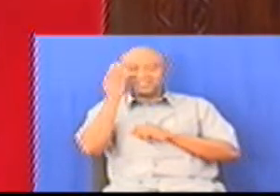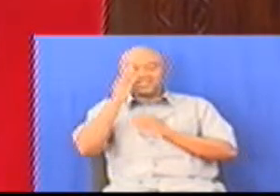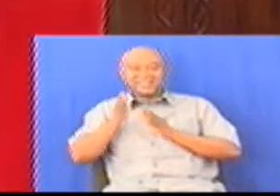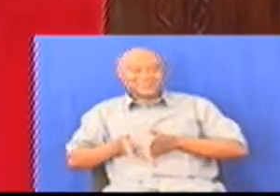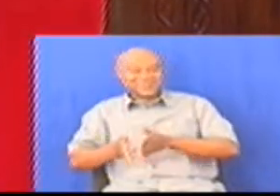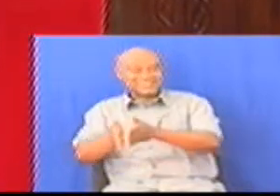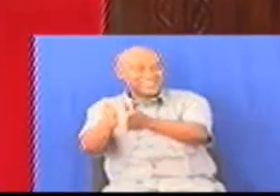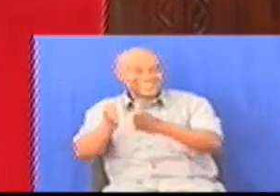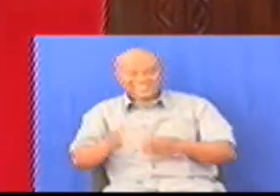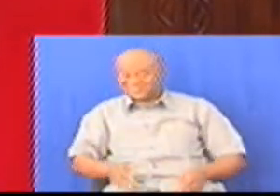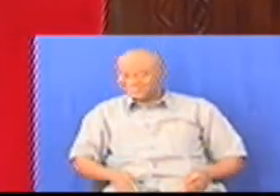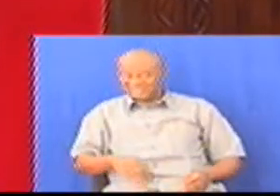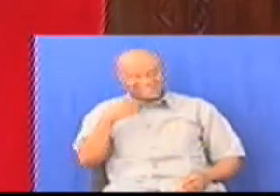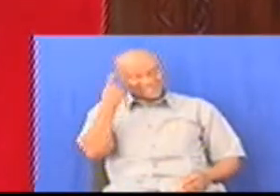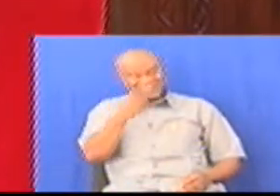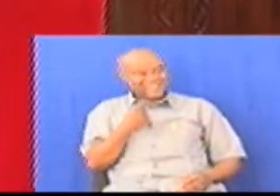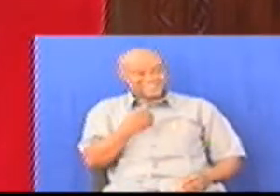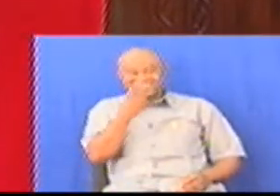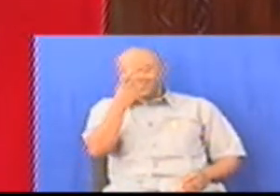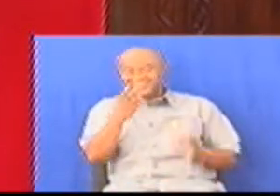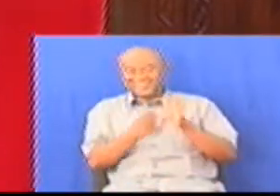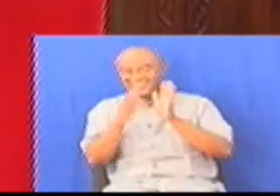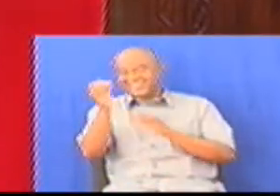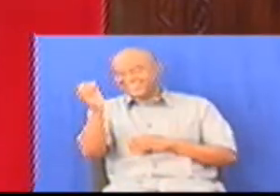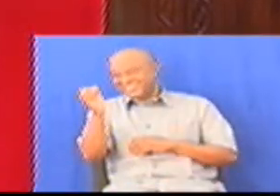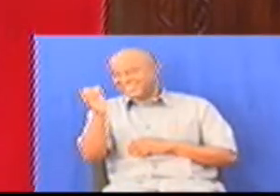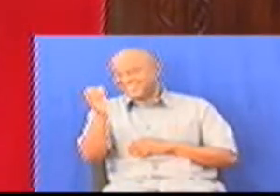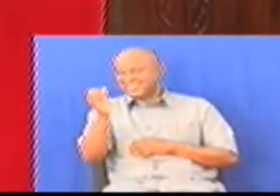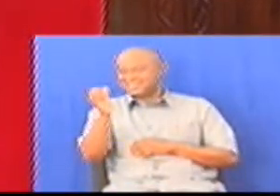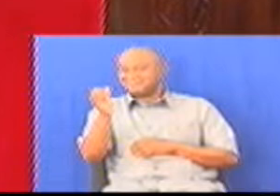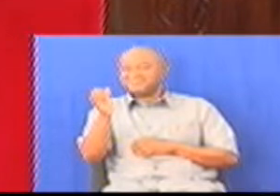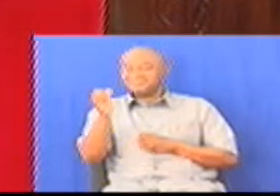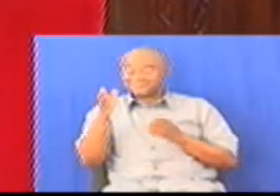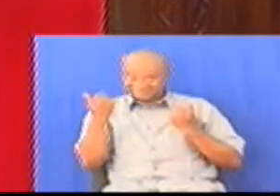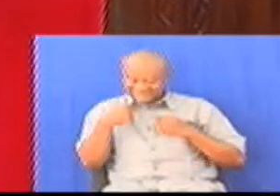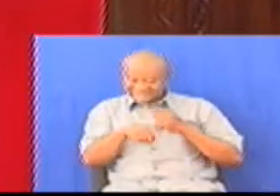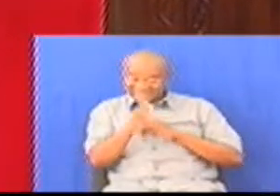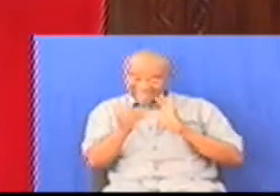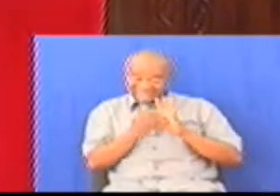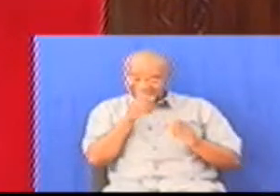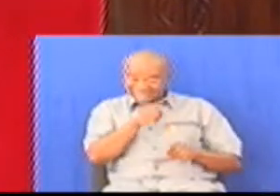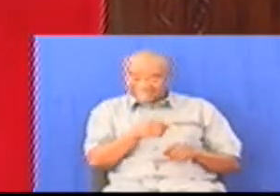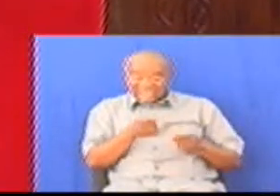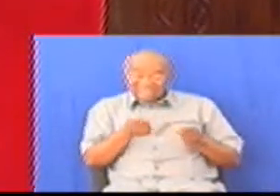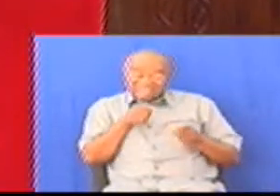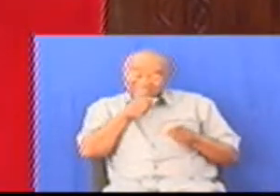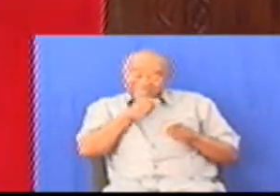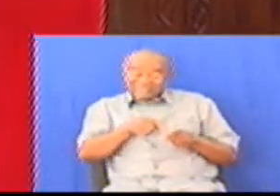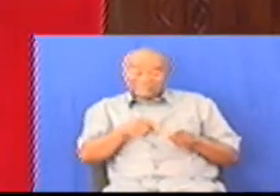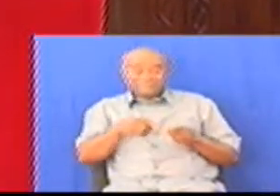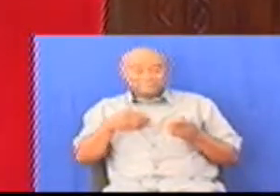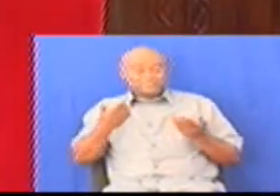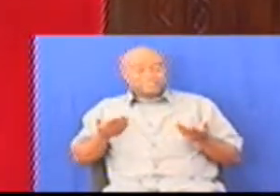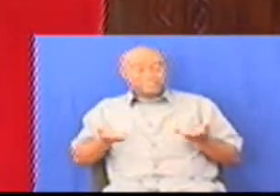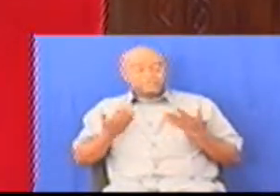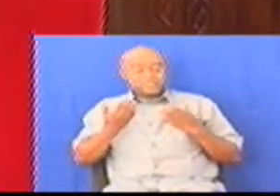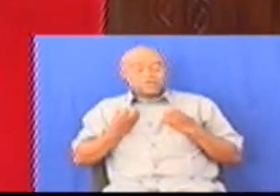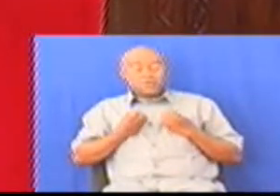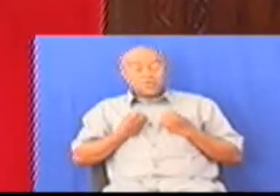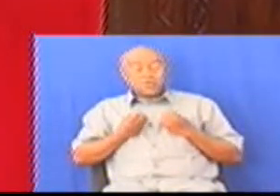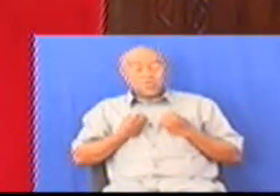sura 290 kwa kuongeza kifungu kipya cha 9A katika sheria mama ili kumpa waziri mwenye dhamana ya masuala